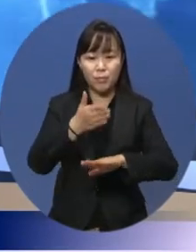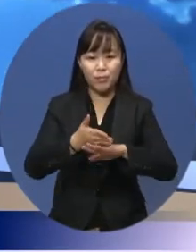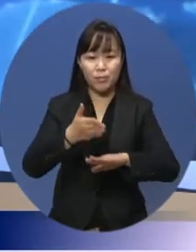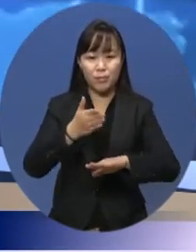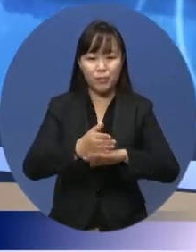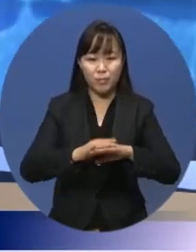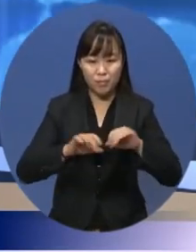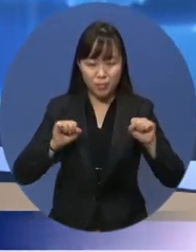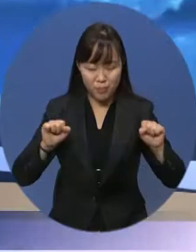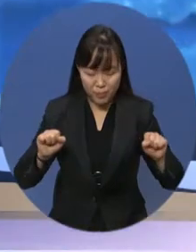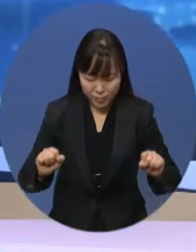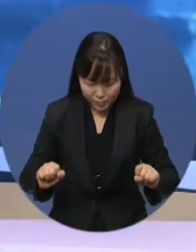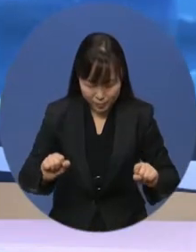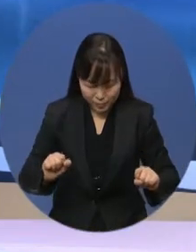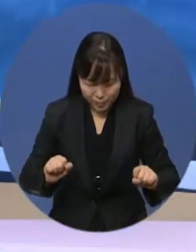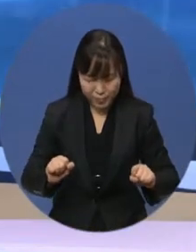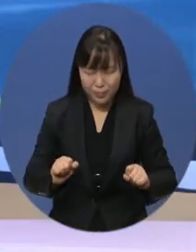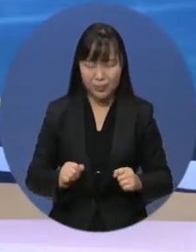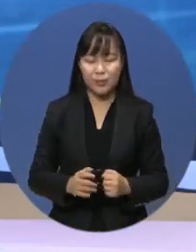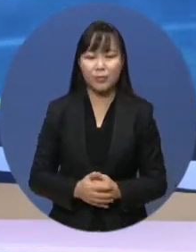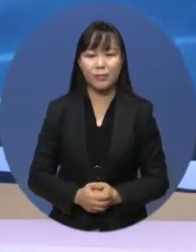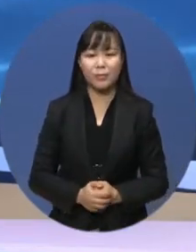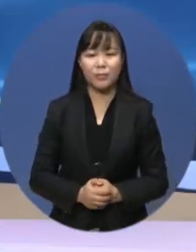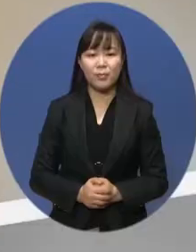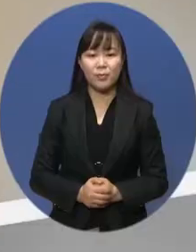시청해주신 여러분, 고맙습니다.